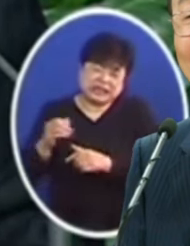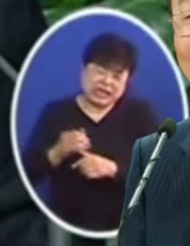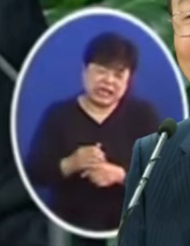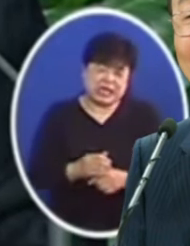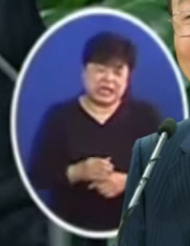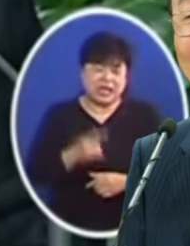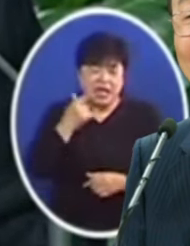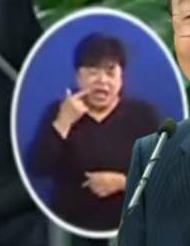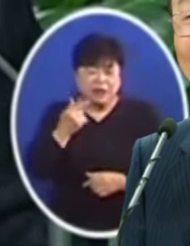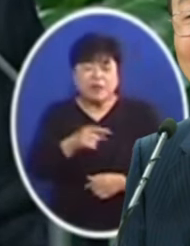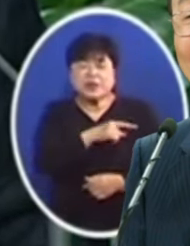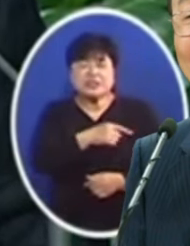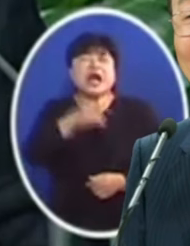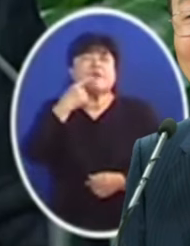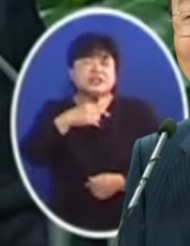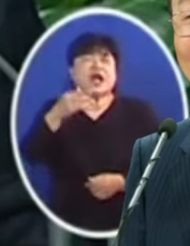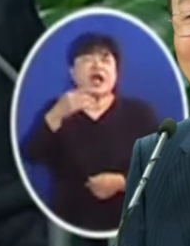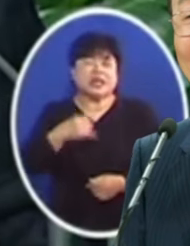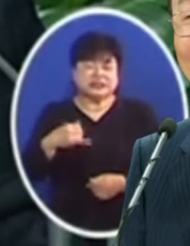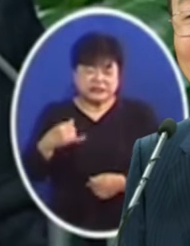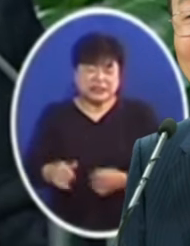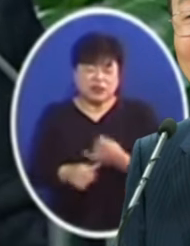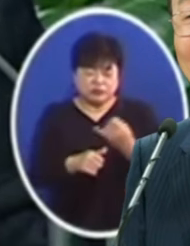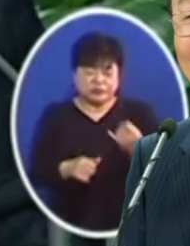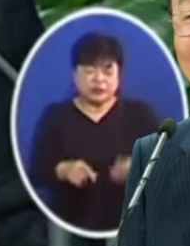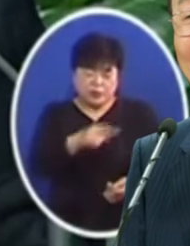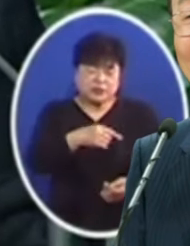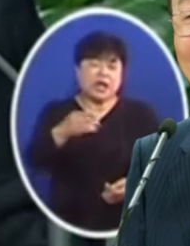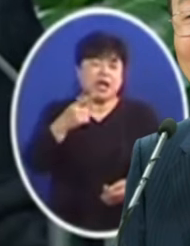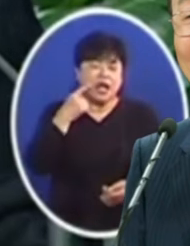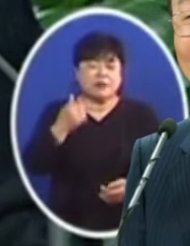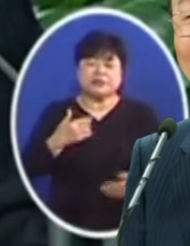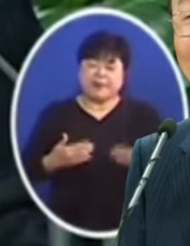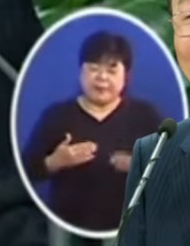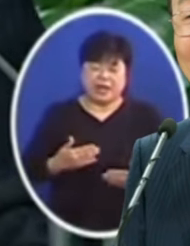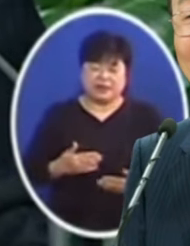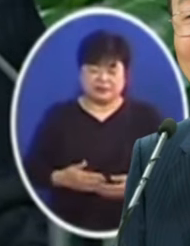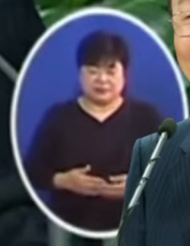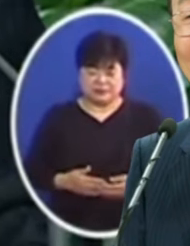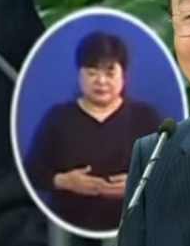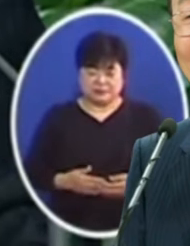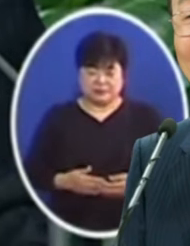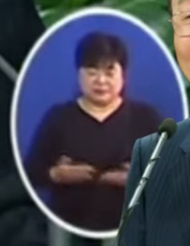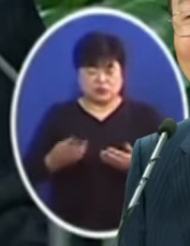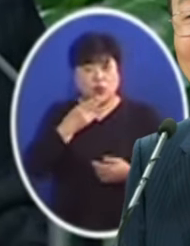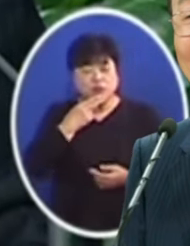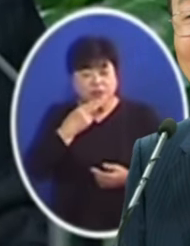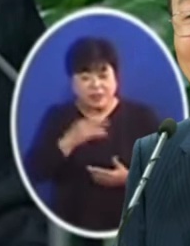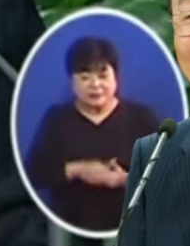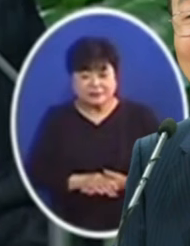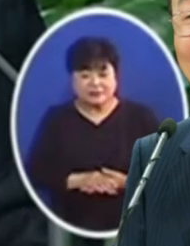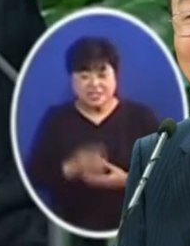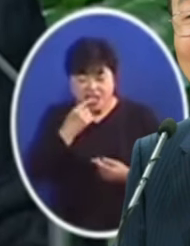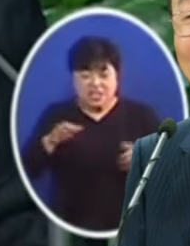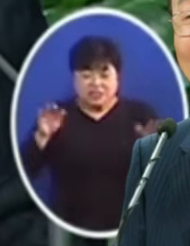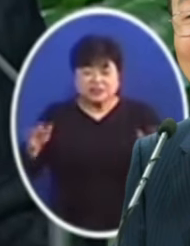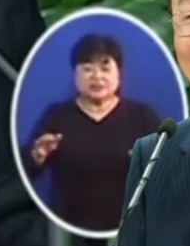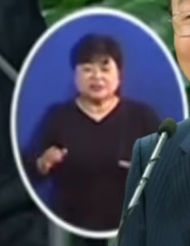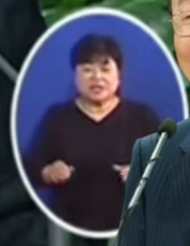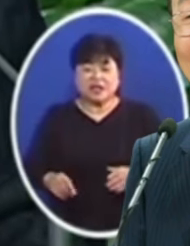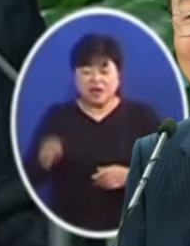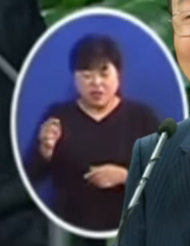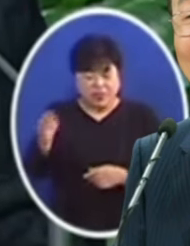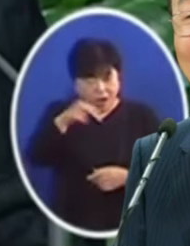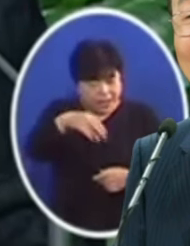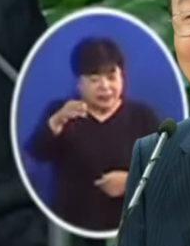아버지 거기, 아니 너희들 먼저 가라, 먼저 가라. 아버지는 여기 볼 일이다. 볼 일은 무슨 볼 일? 그러니까 하나님의 천사가 와서 너도 건너가라.